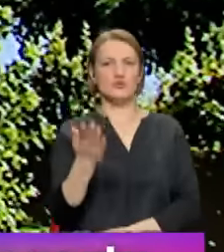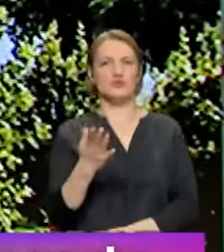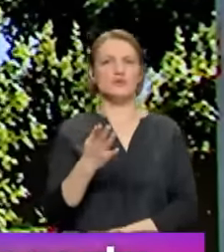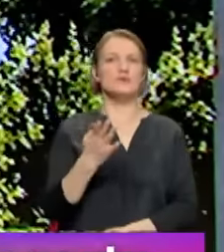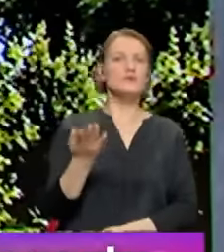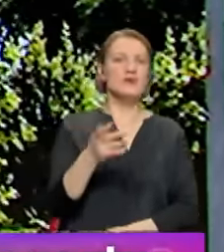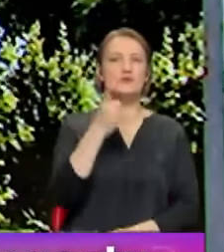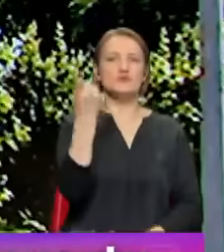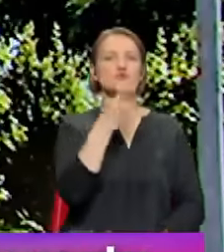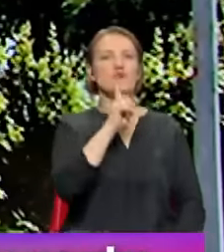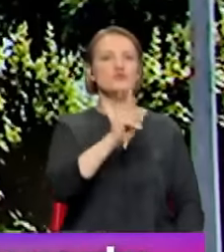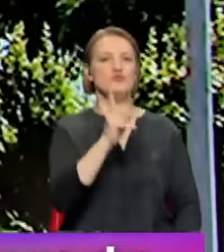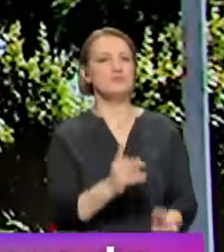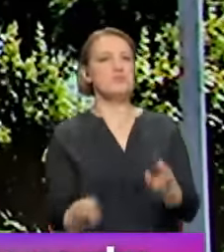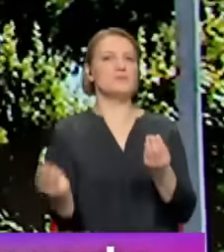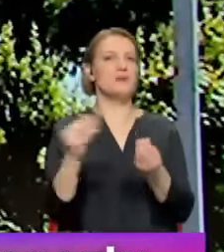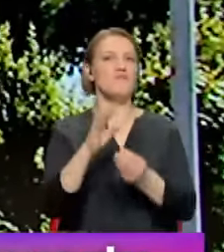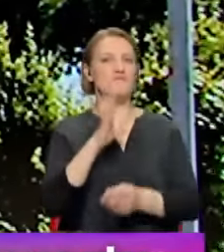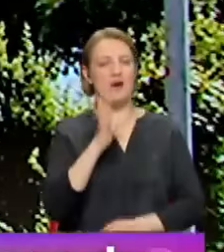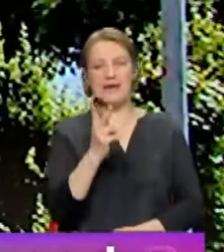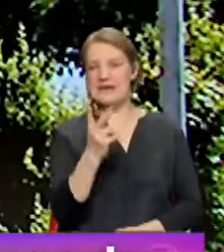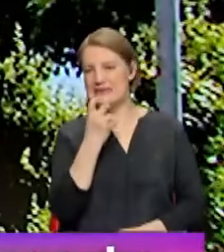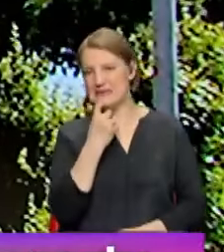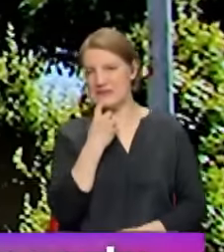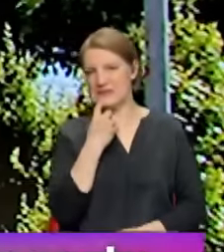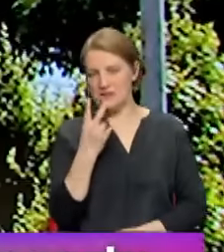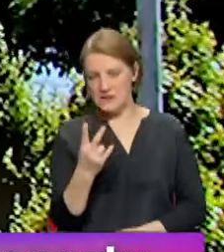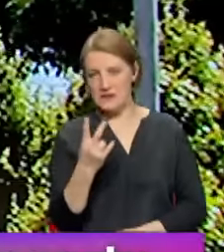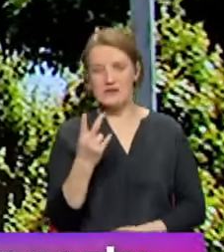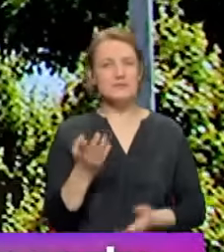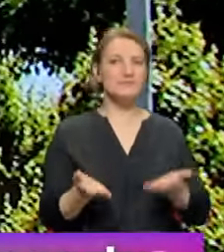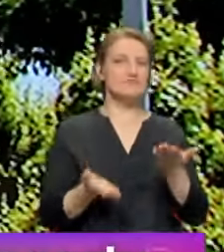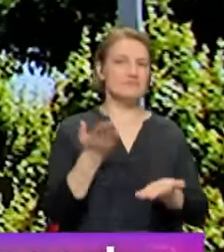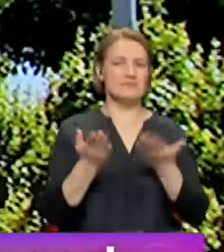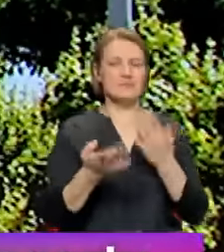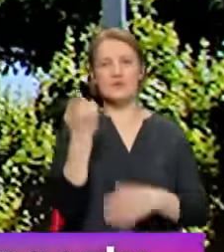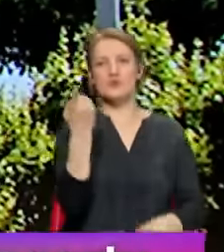burada %100'lük bir artış var ama 2 yıllık ölçümü ise